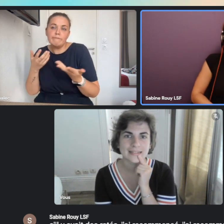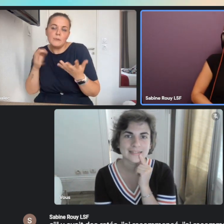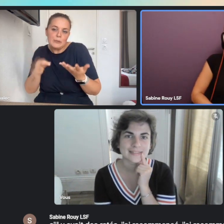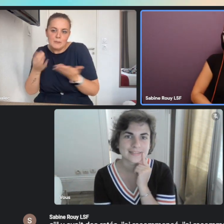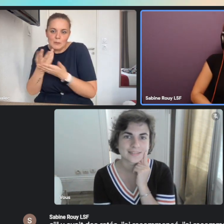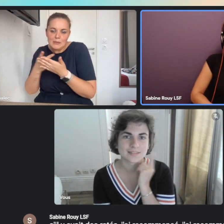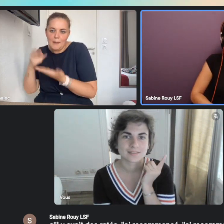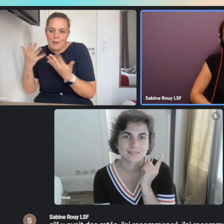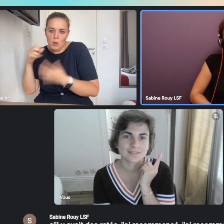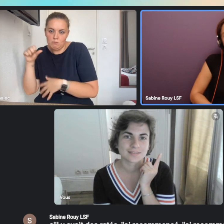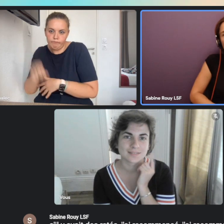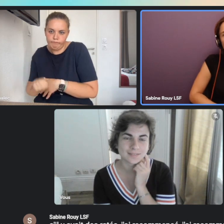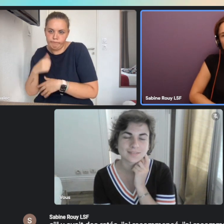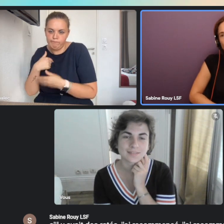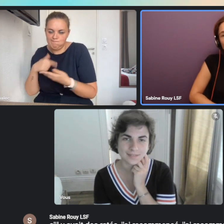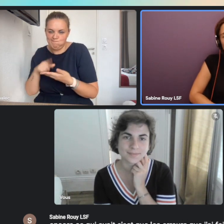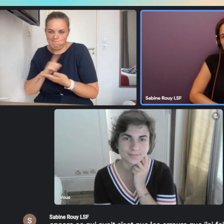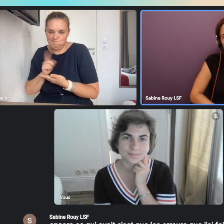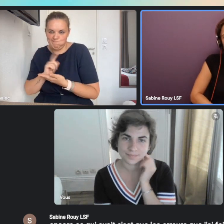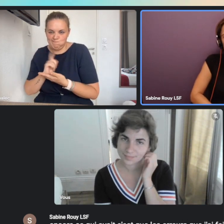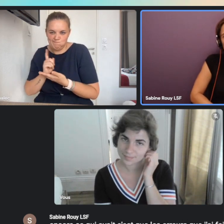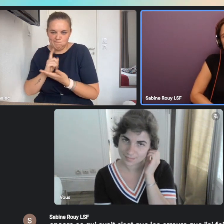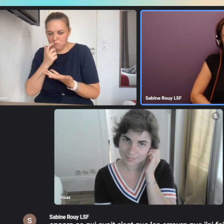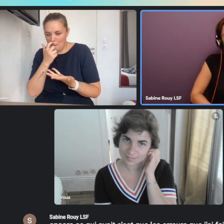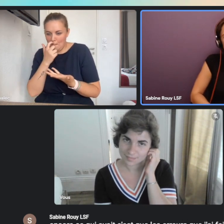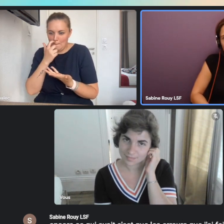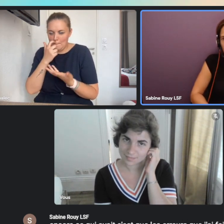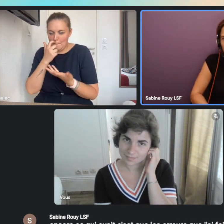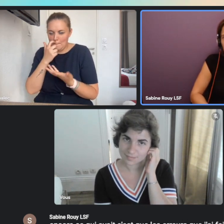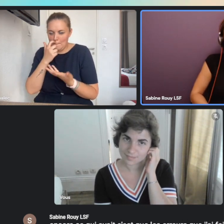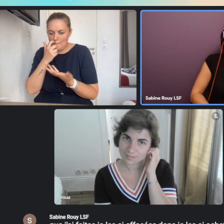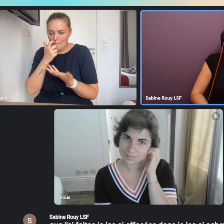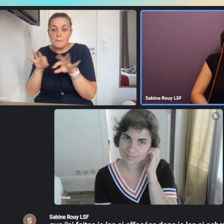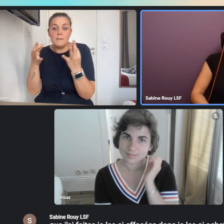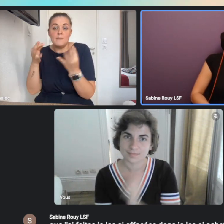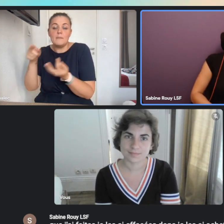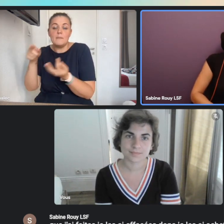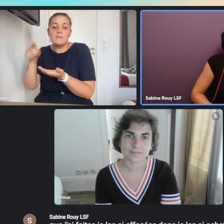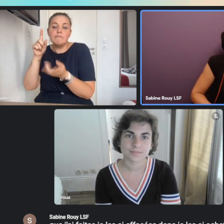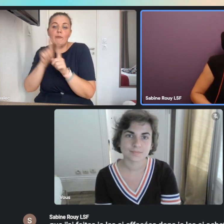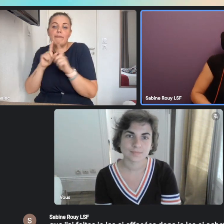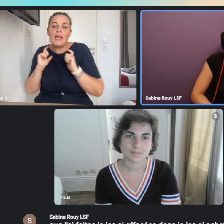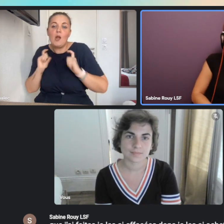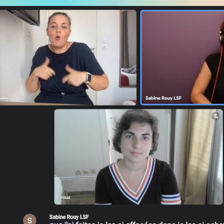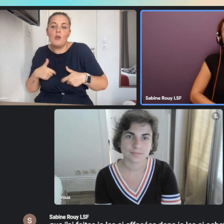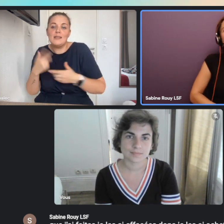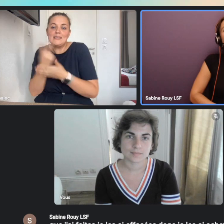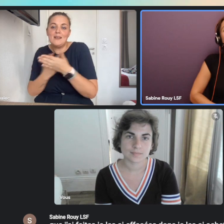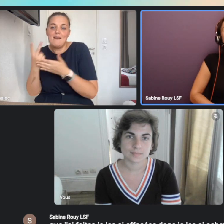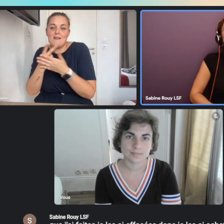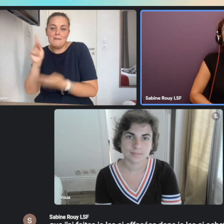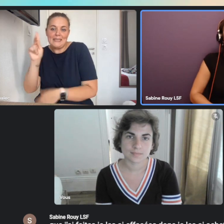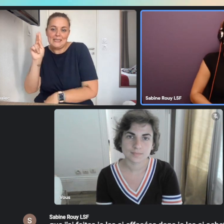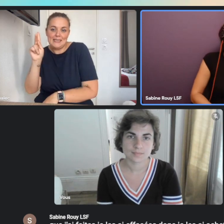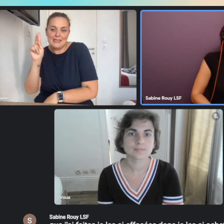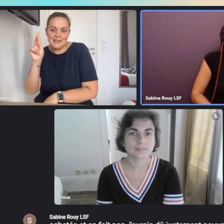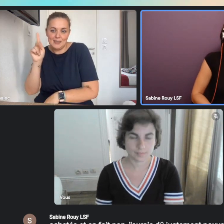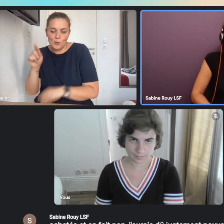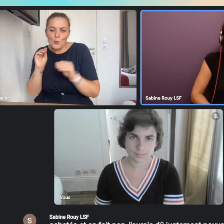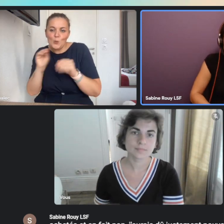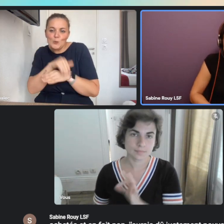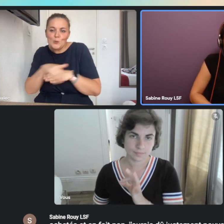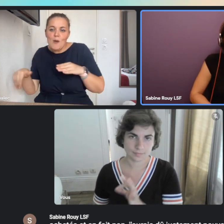dessiner et en fait j'étais nulle. Alors oui, vraiment, le dessin manuel, j'étais vraiment pas douée. Donc j'ai cherché et j'ai trouvé comme